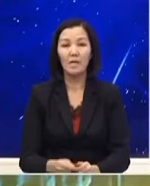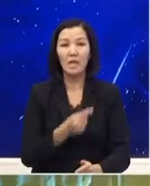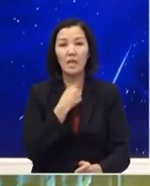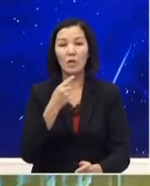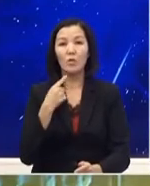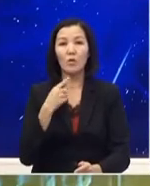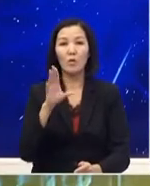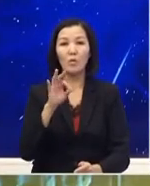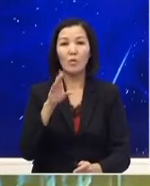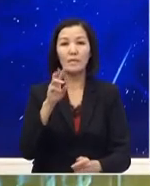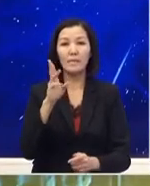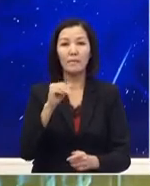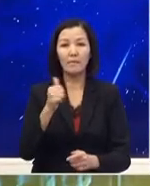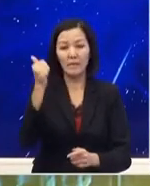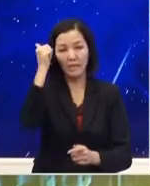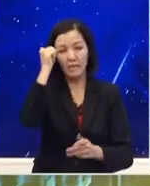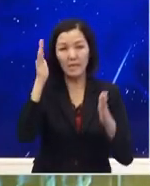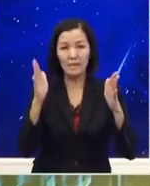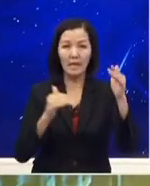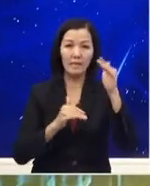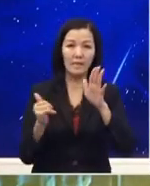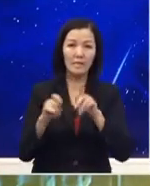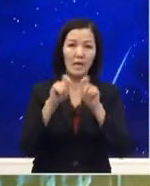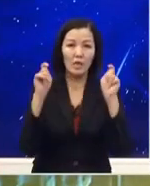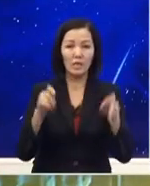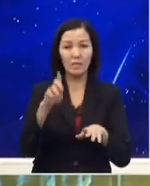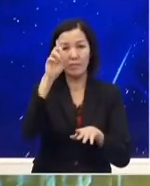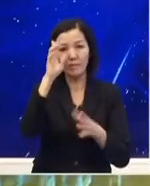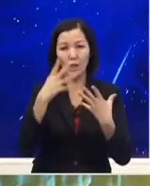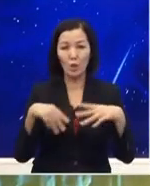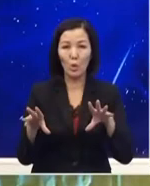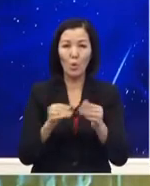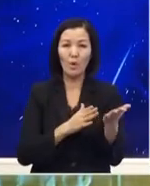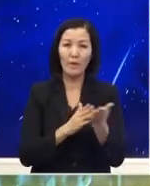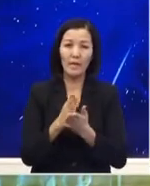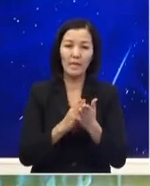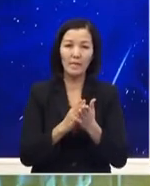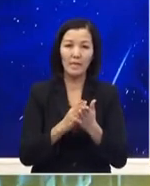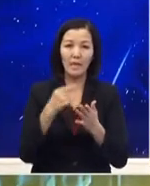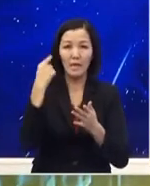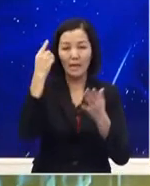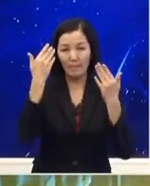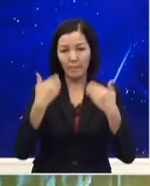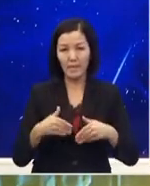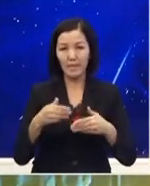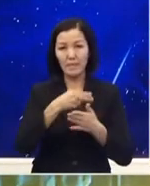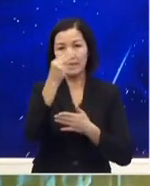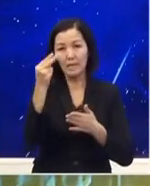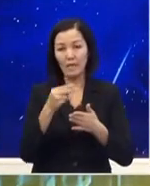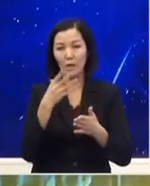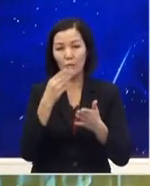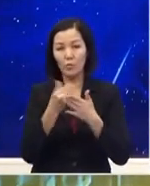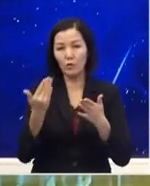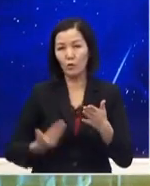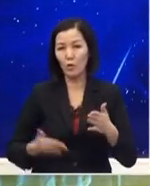Талдықорғанда Василий Осиповтың естелік тақтасы ашылды. Мемлекет және қоғам қайраткерінің бейнесі салынған тақтайша өзі тұрған үйдің қабырғасына